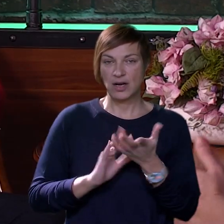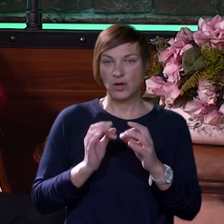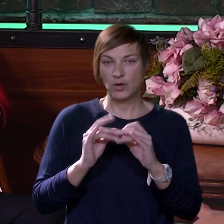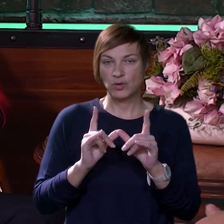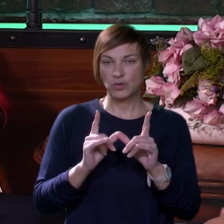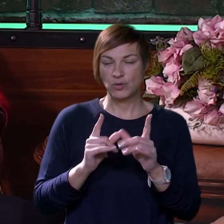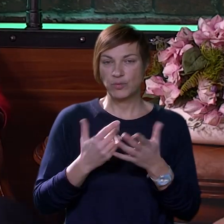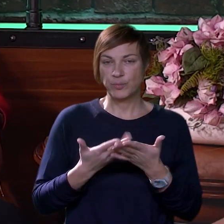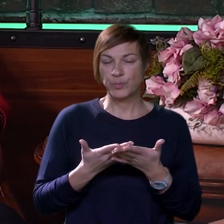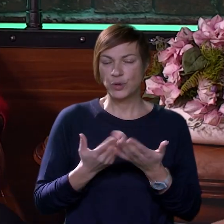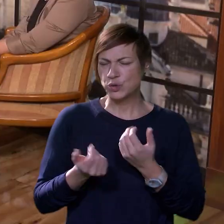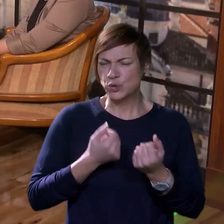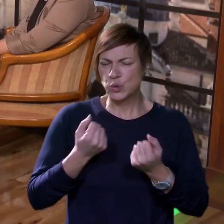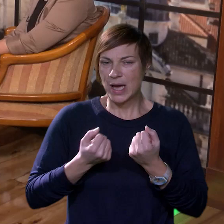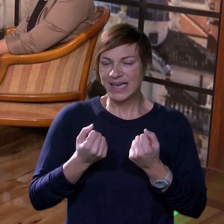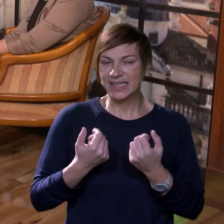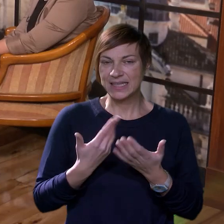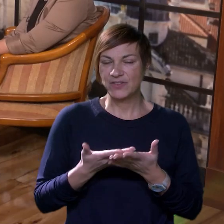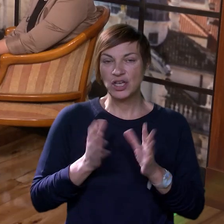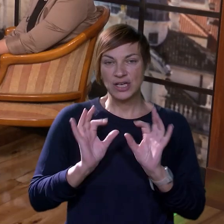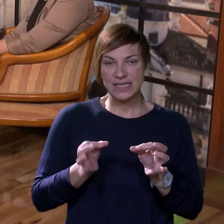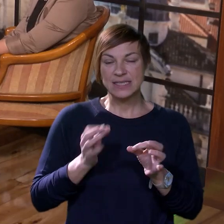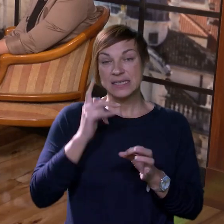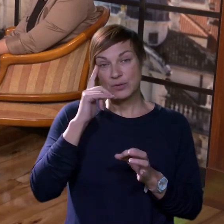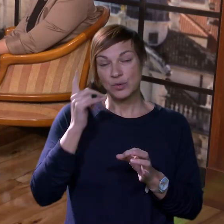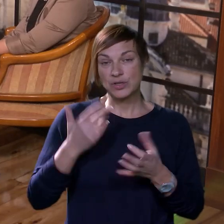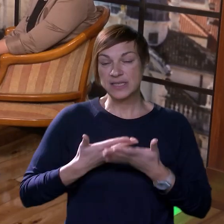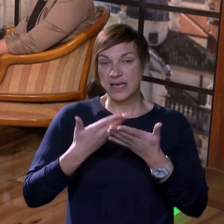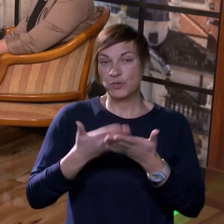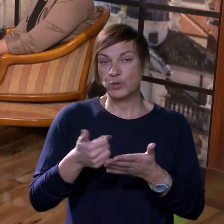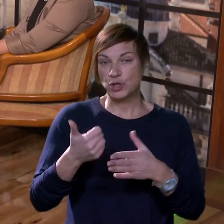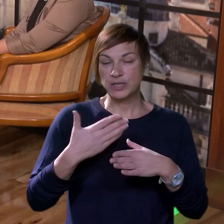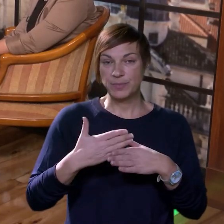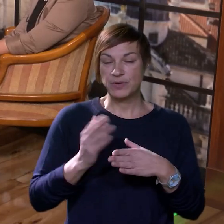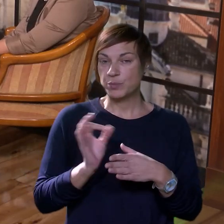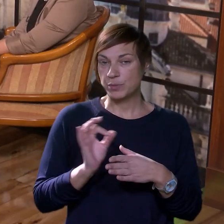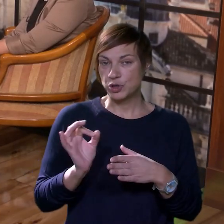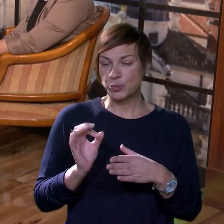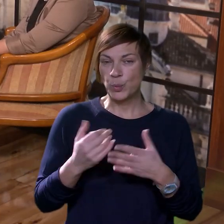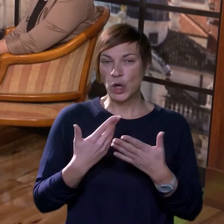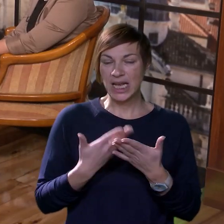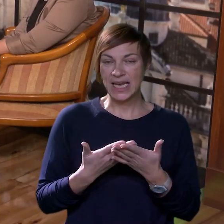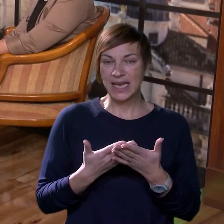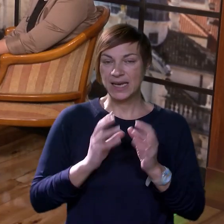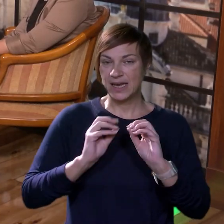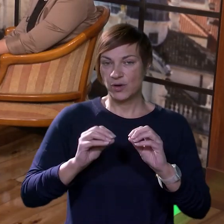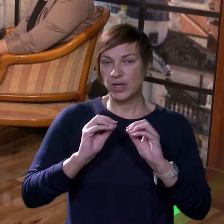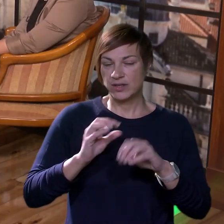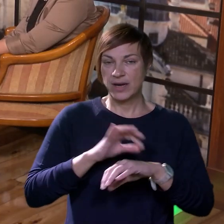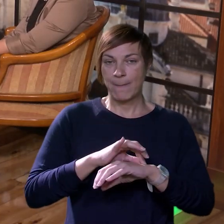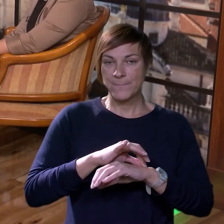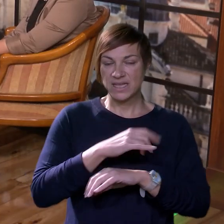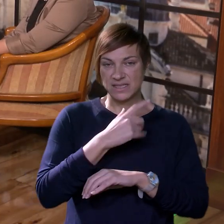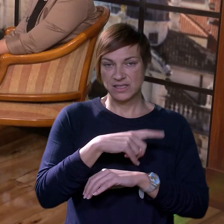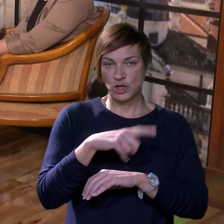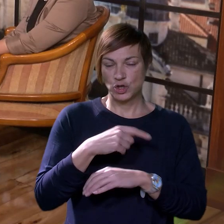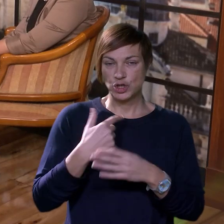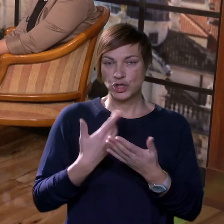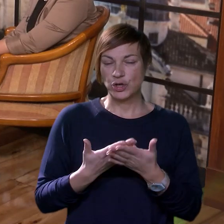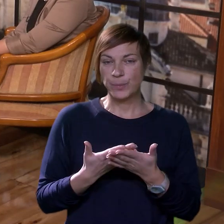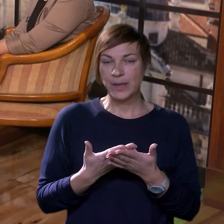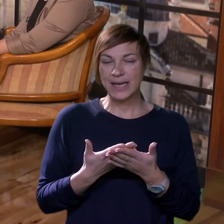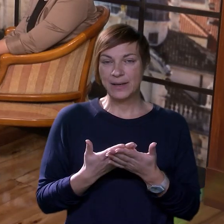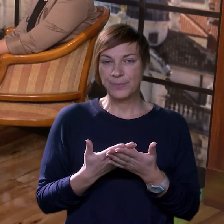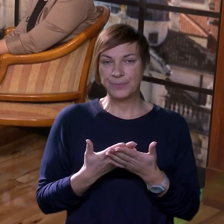lokrumu. To su vrlo aktivni. Aktivni. I oni vam sigurno znaju pružiti prvu pomoć bolje nego educirano medicinsko osoblje.